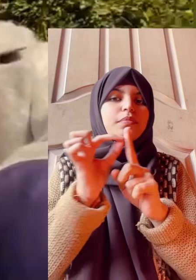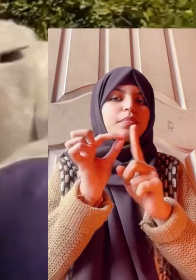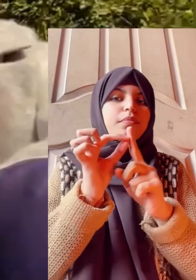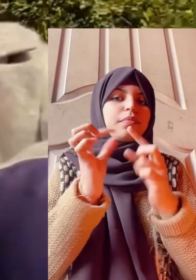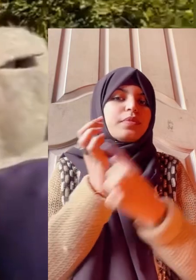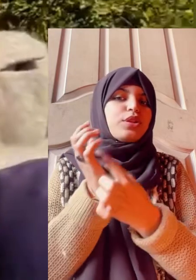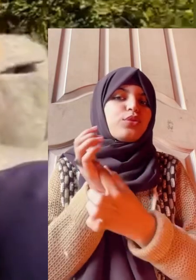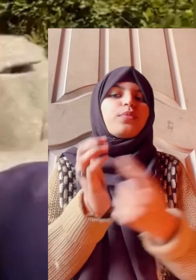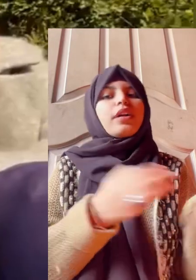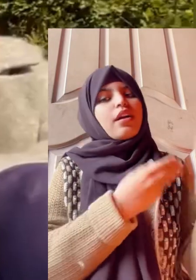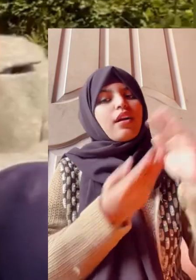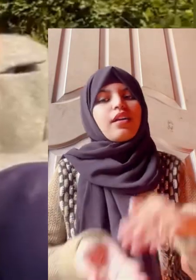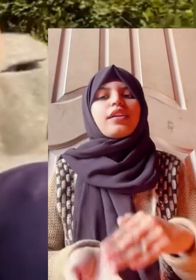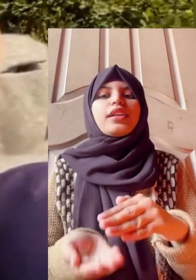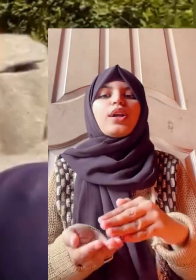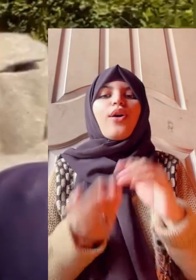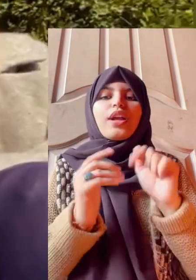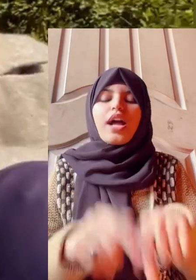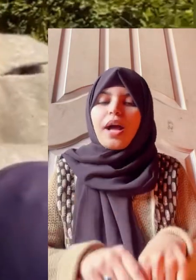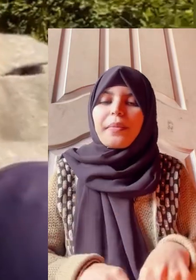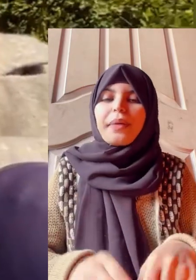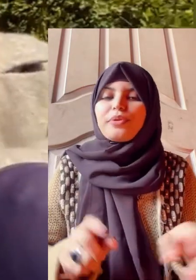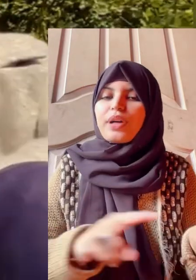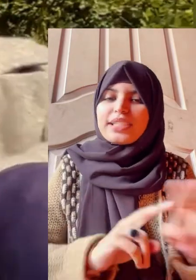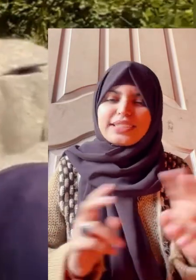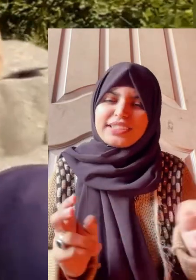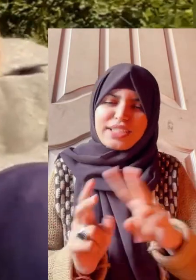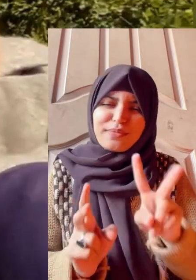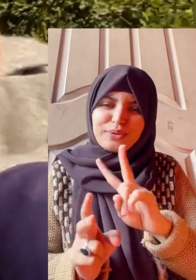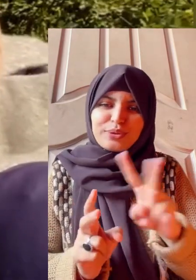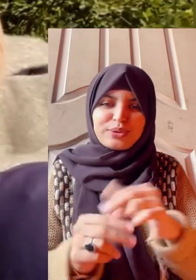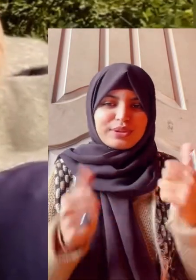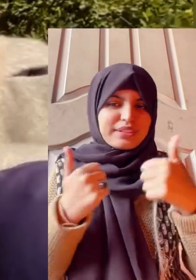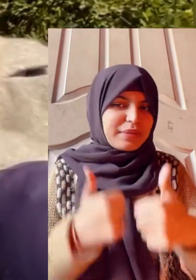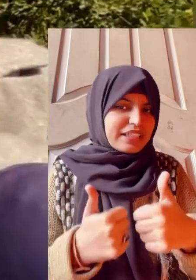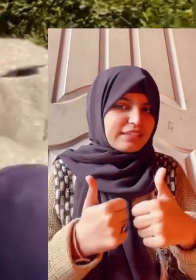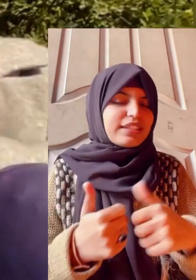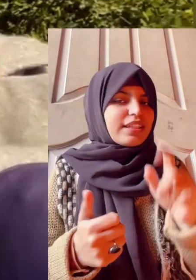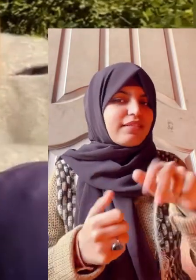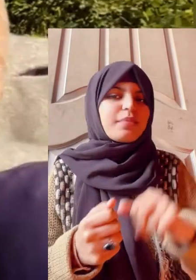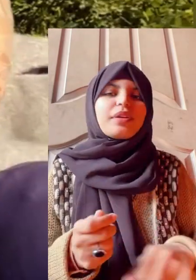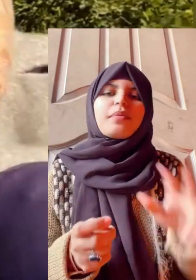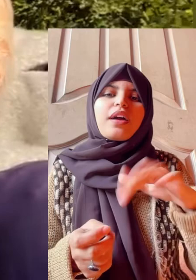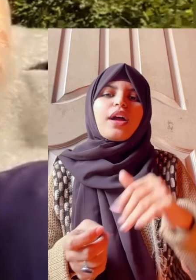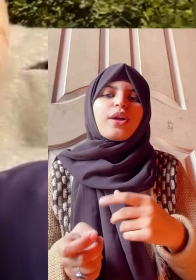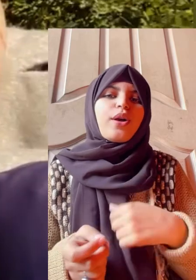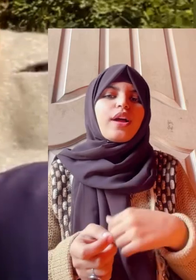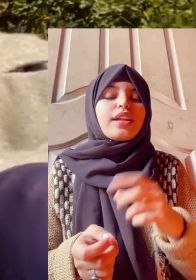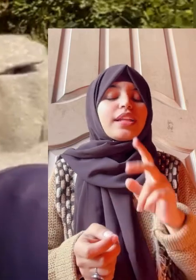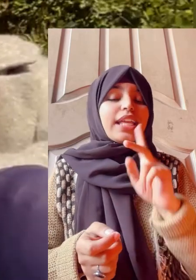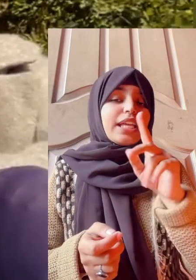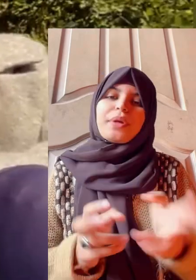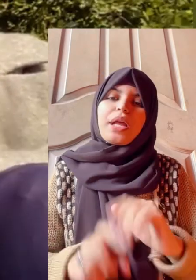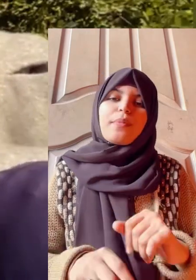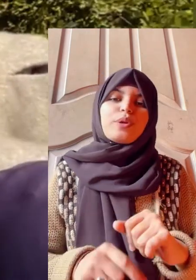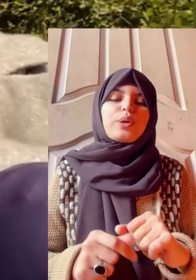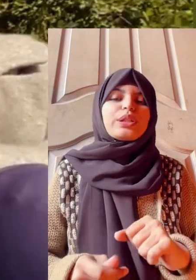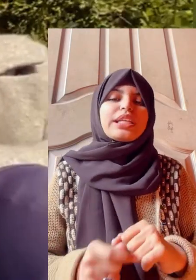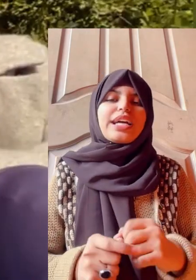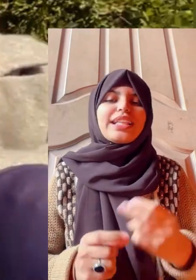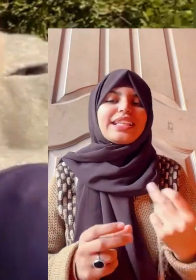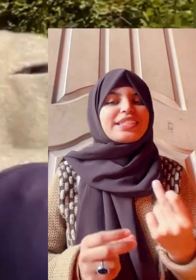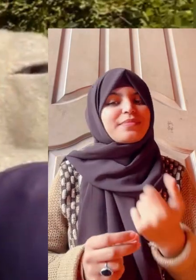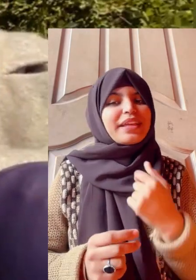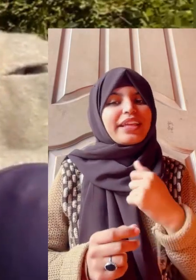ना, अल्लाह ताला ऐसे ही हमें साथ रखे। हम लोग उस दिन भी साथ बैठी थी एंड वी विल आस्क, मैंने इसका नाम पूछा एंड दैन इसने